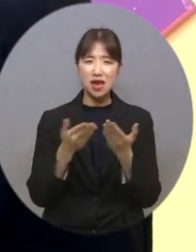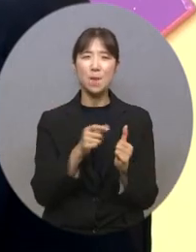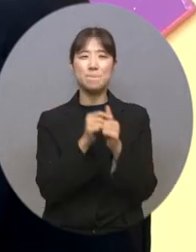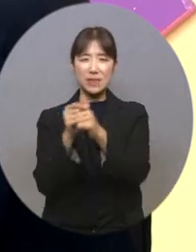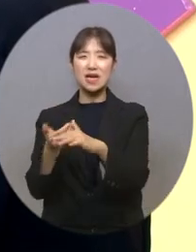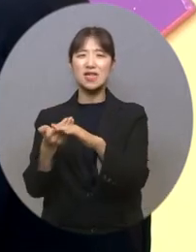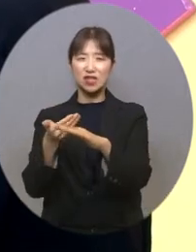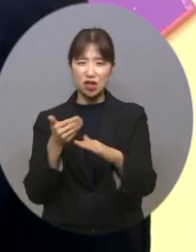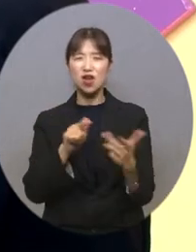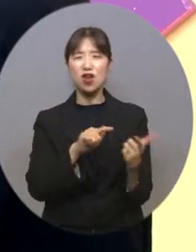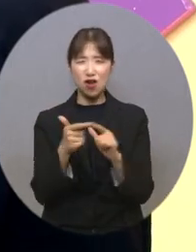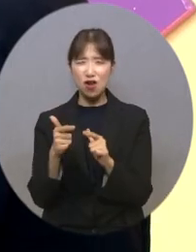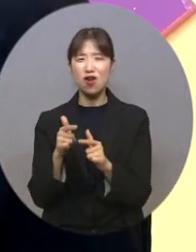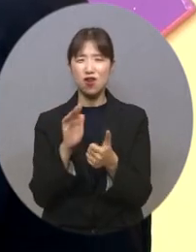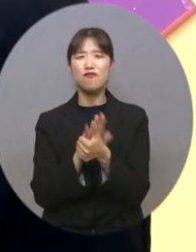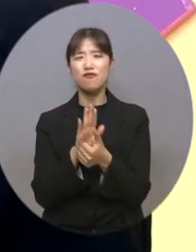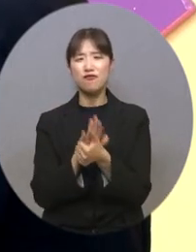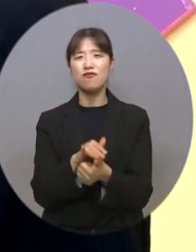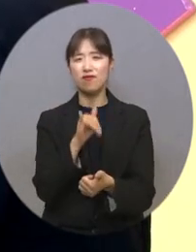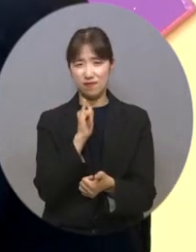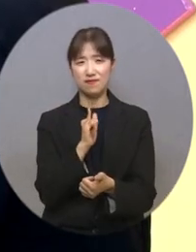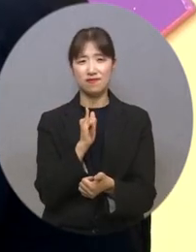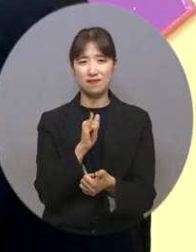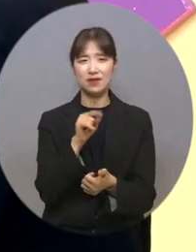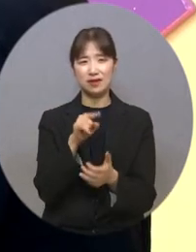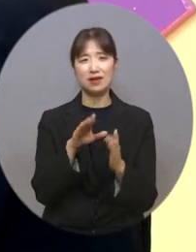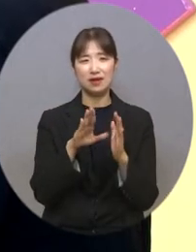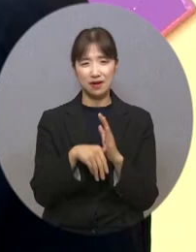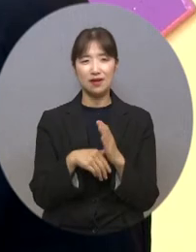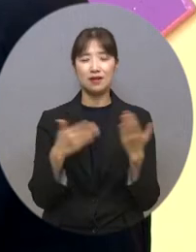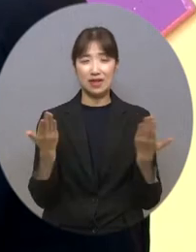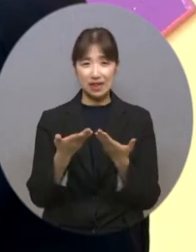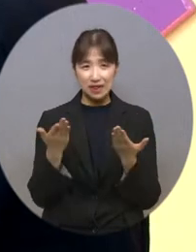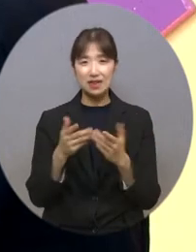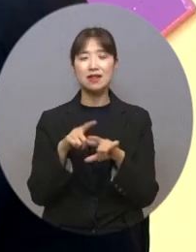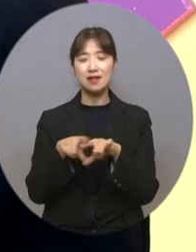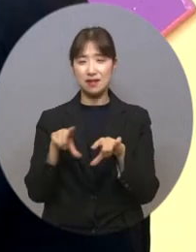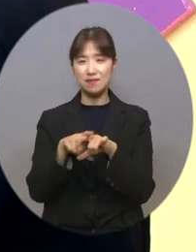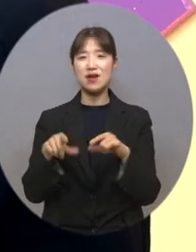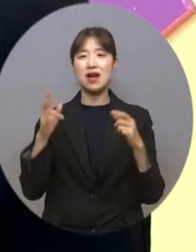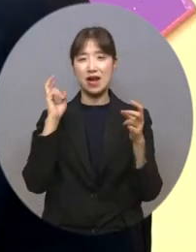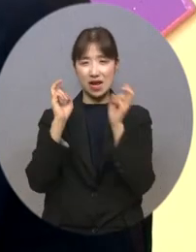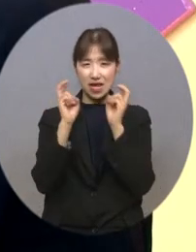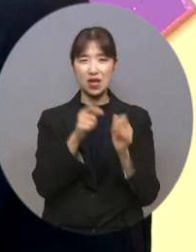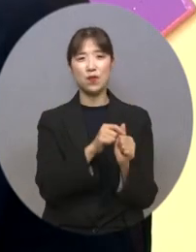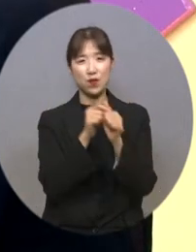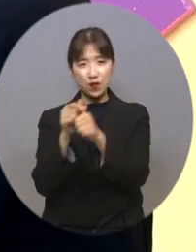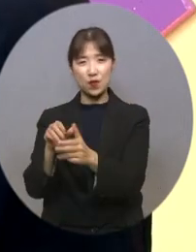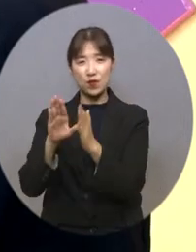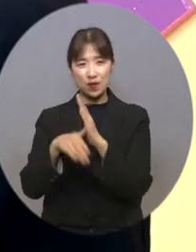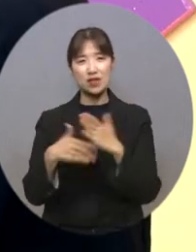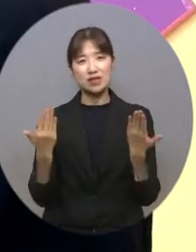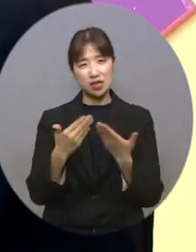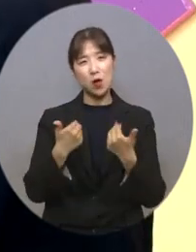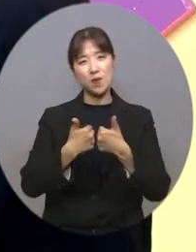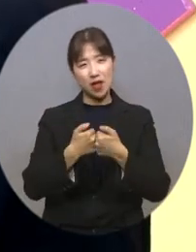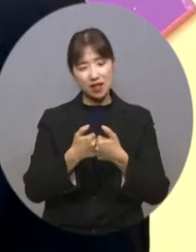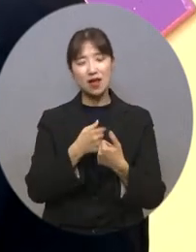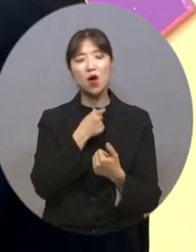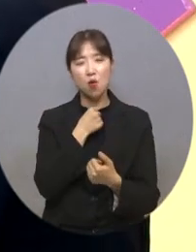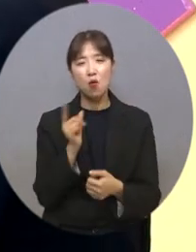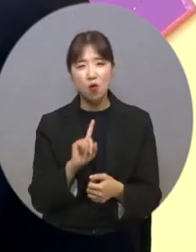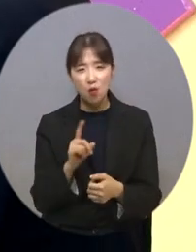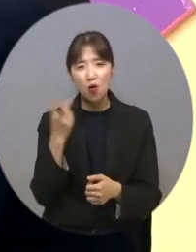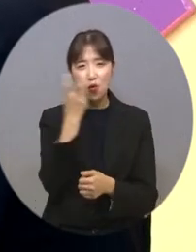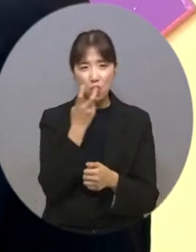전에 이제 여러 가지 작업들을 하는데요. 그런 부분들은 이제 일반 기업의 어떤 취업의 경우는 직업 상담과 욕구 조사